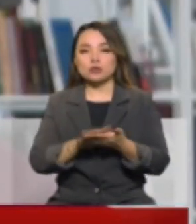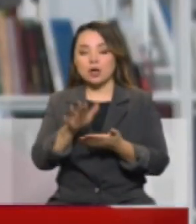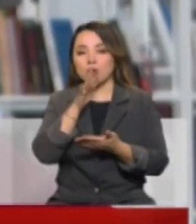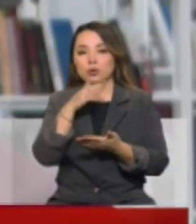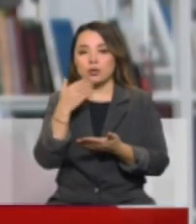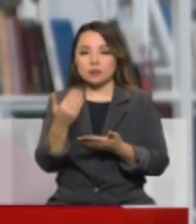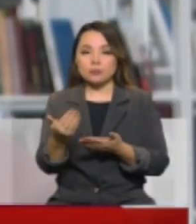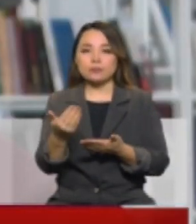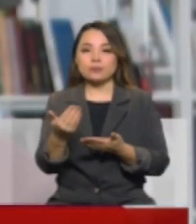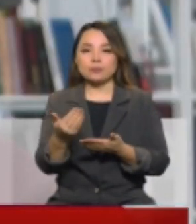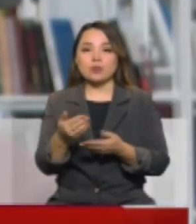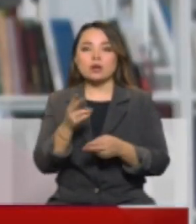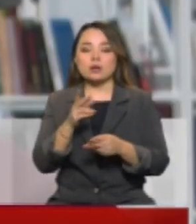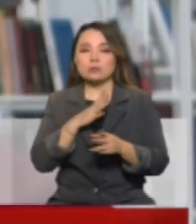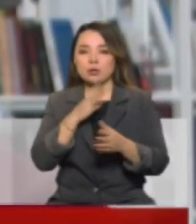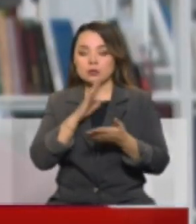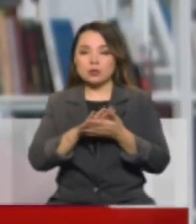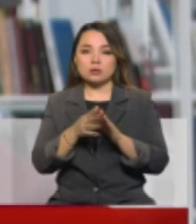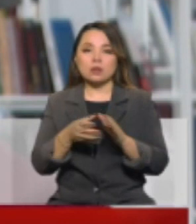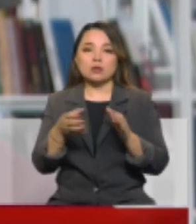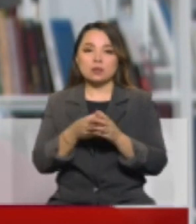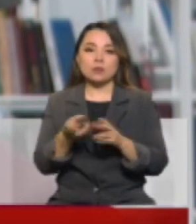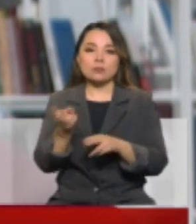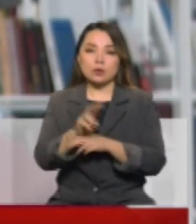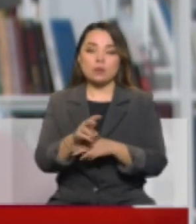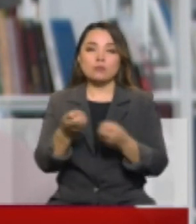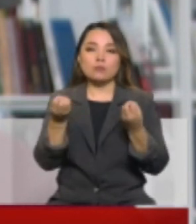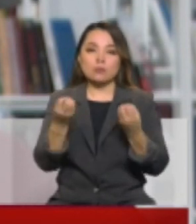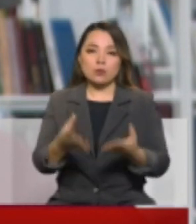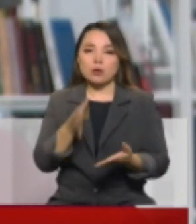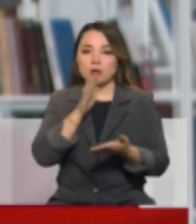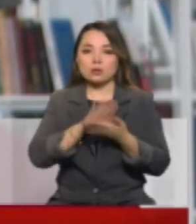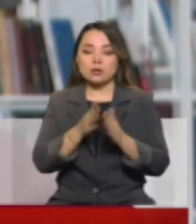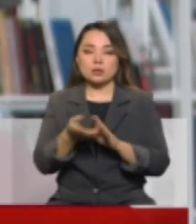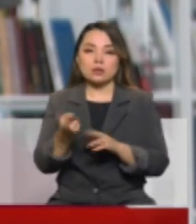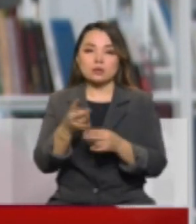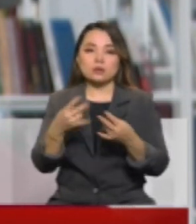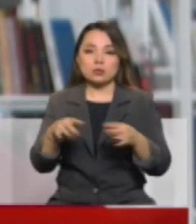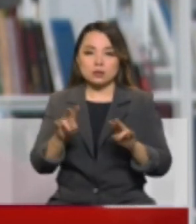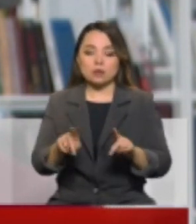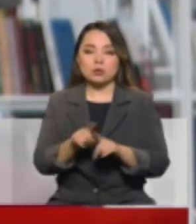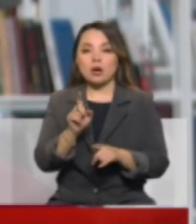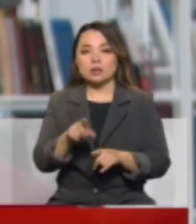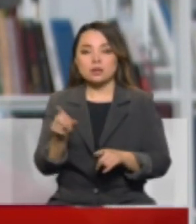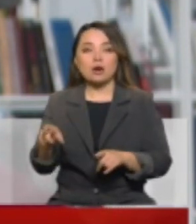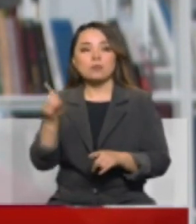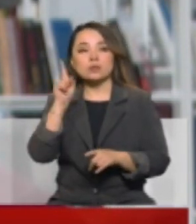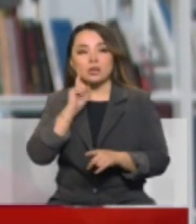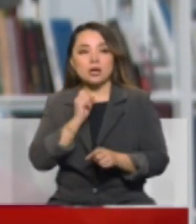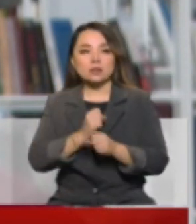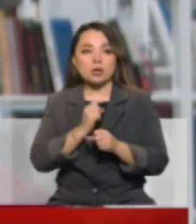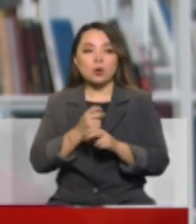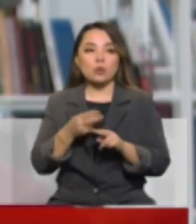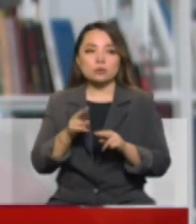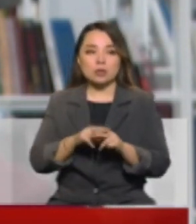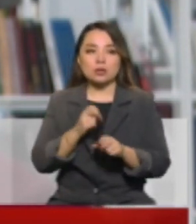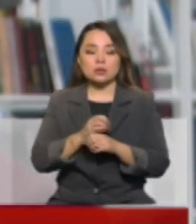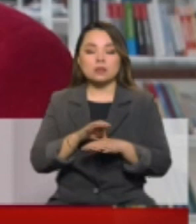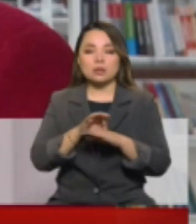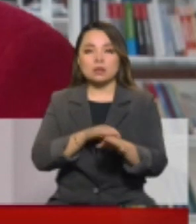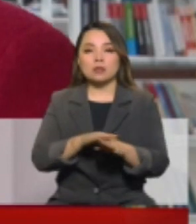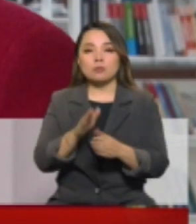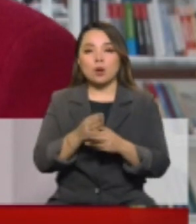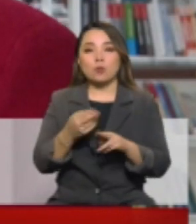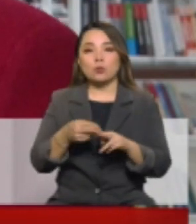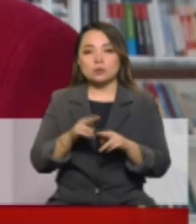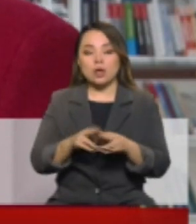уақыт кетіріп, табалдырық тоздырып, бостан-босқа жүрмес үшін, адамға ыңғайлы болу үшін осындай нәрсе жасалып отыр.